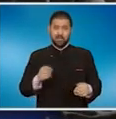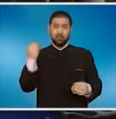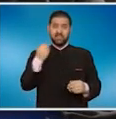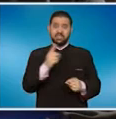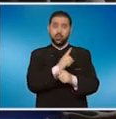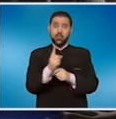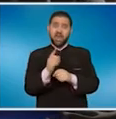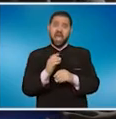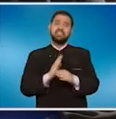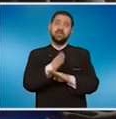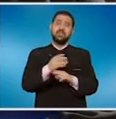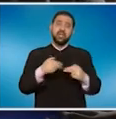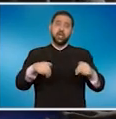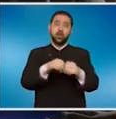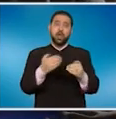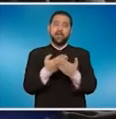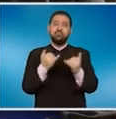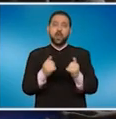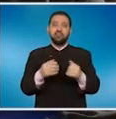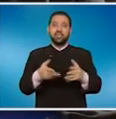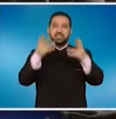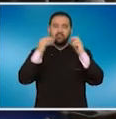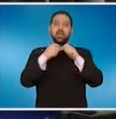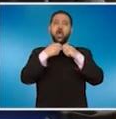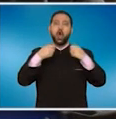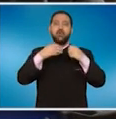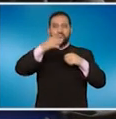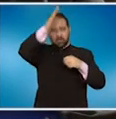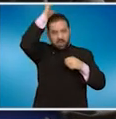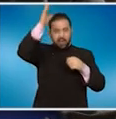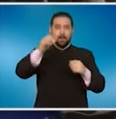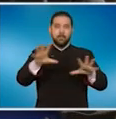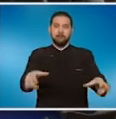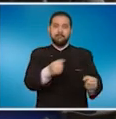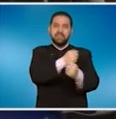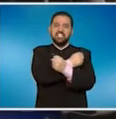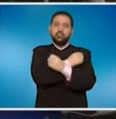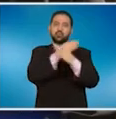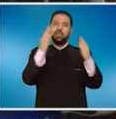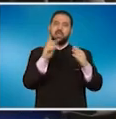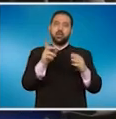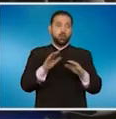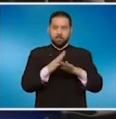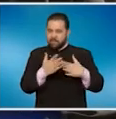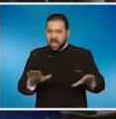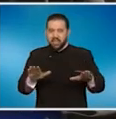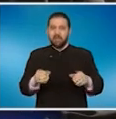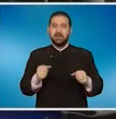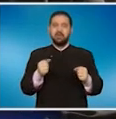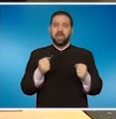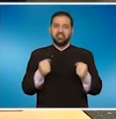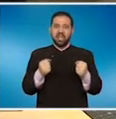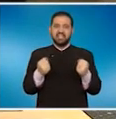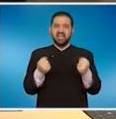nădejde, de aceea ne punem pe cap coiful acestei mântuiri. Nu pierdem nădejdea